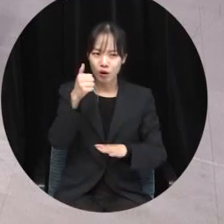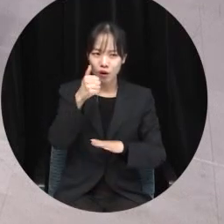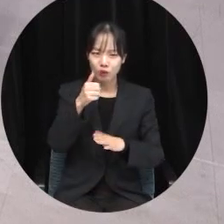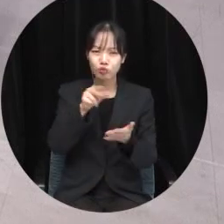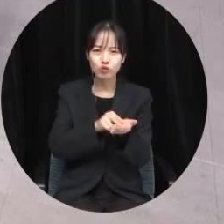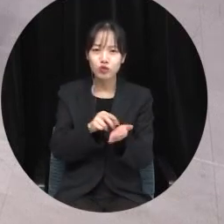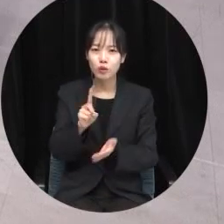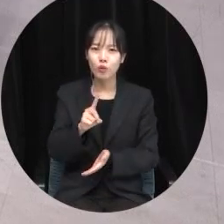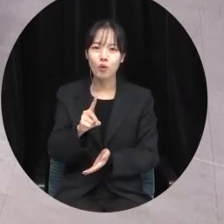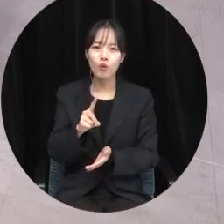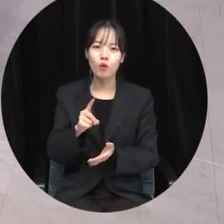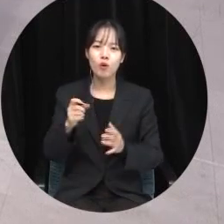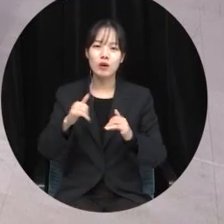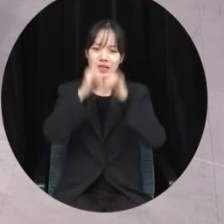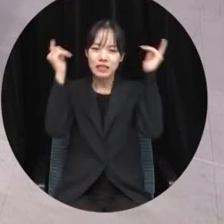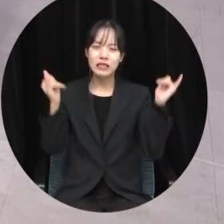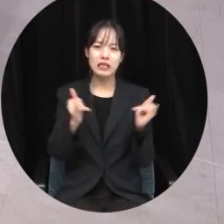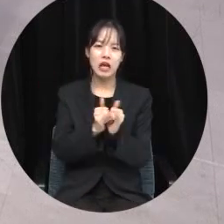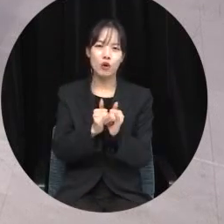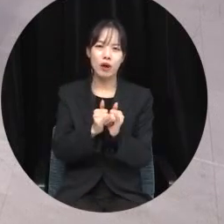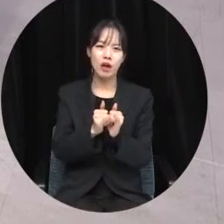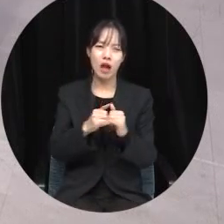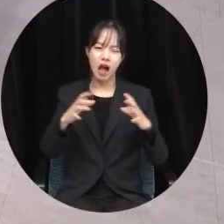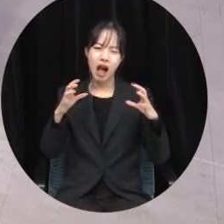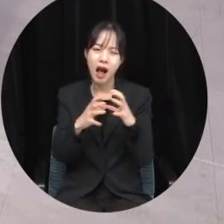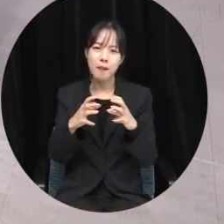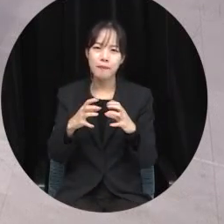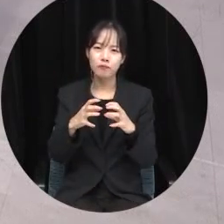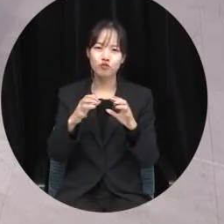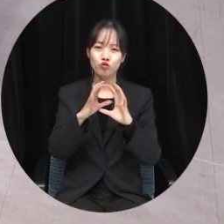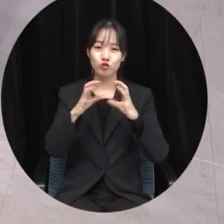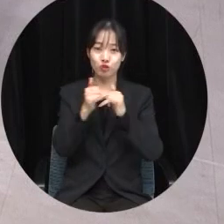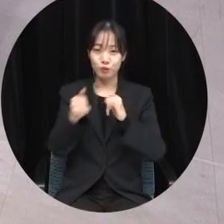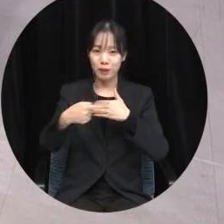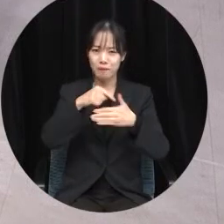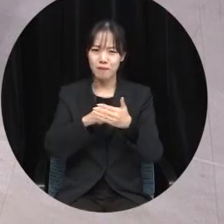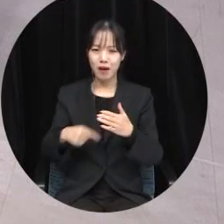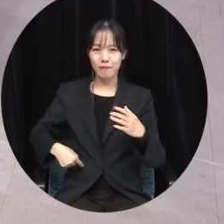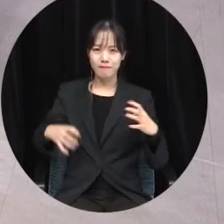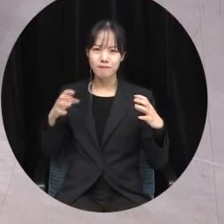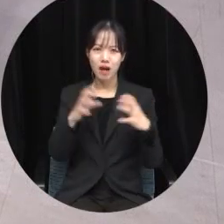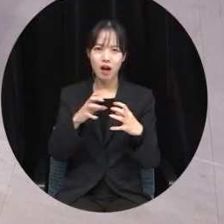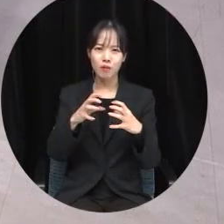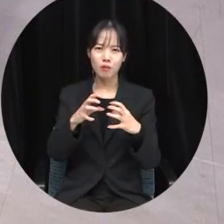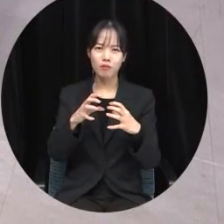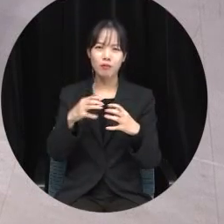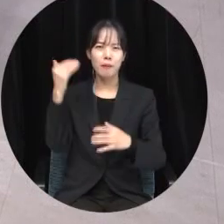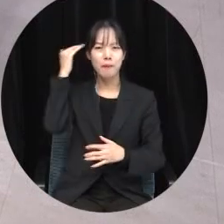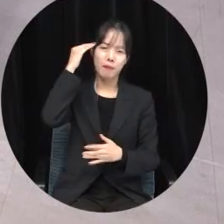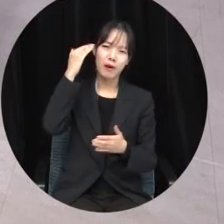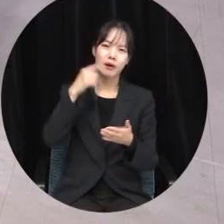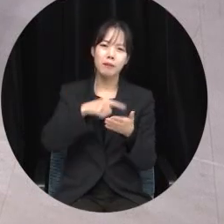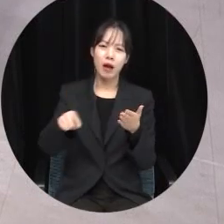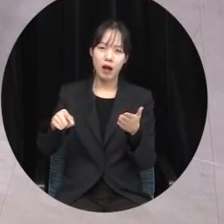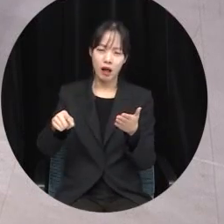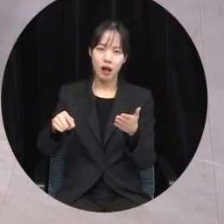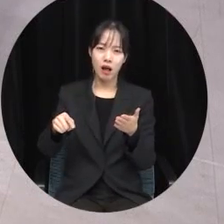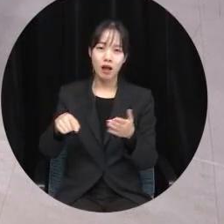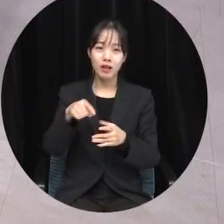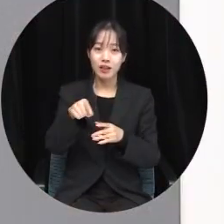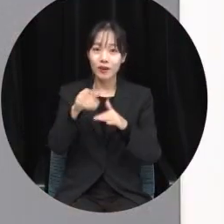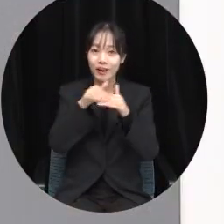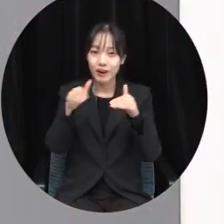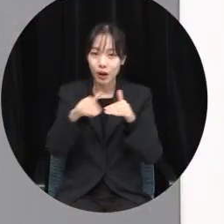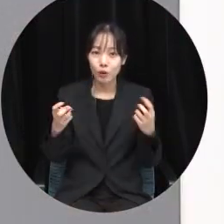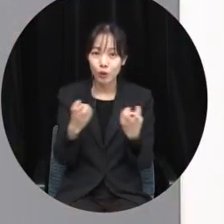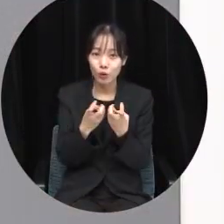저해하고 발전을 가로막는 주요 원인이라는 것입니다. 양극화 해소를 위해 어떤 정책을